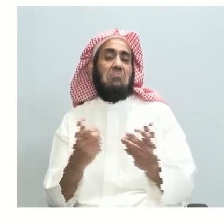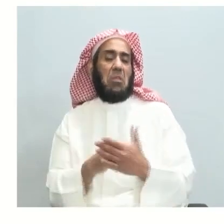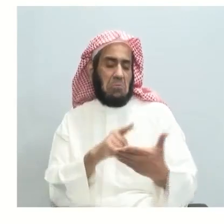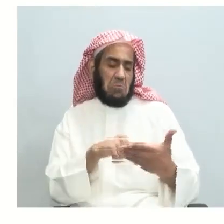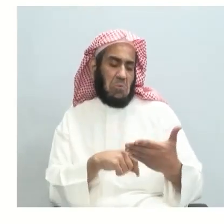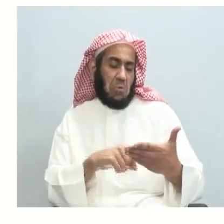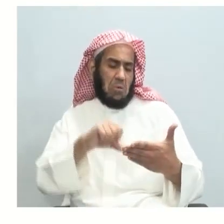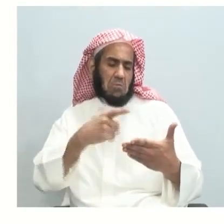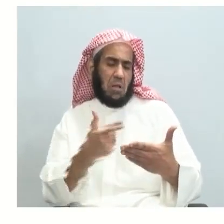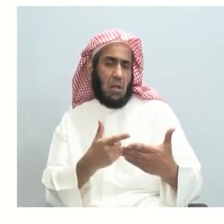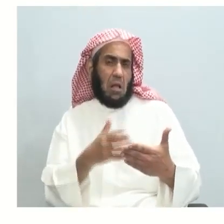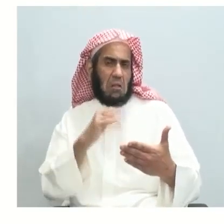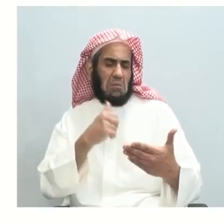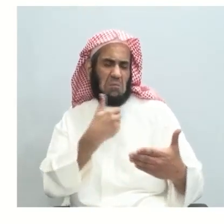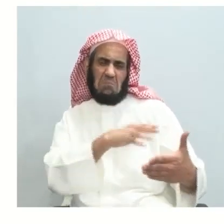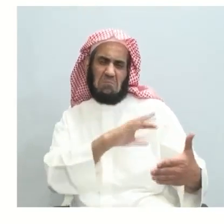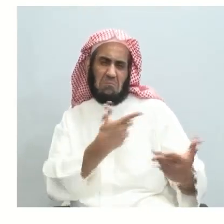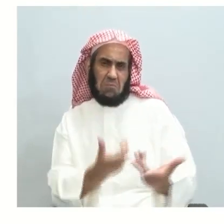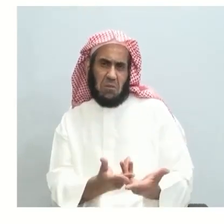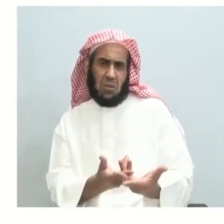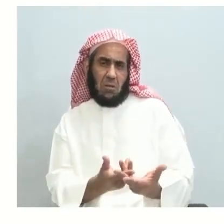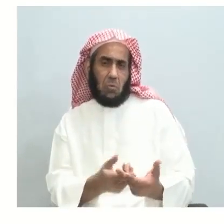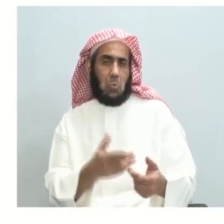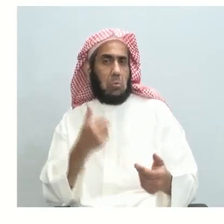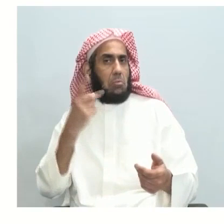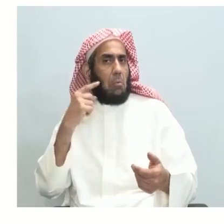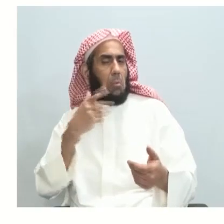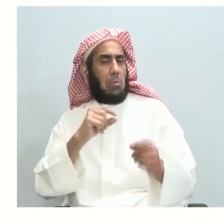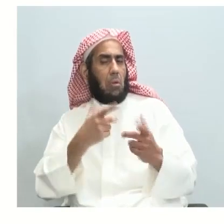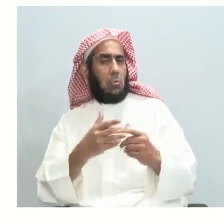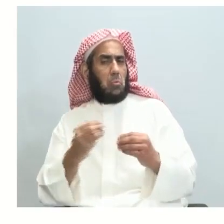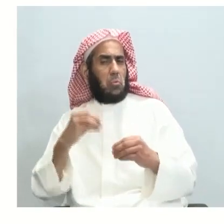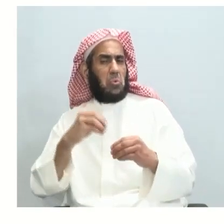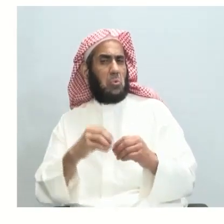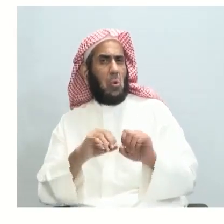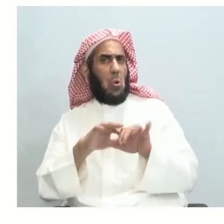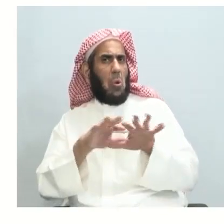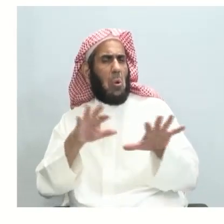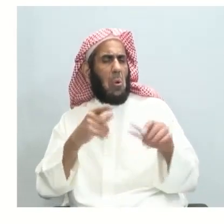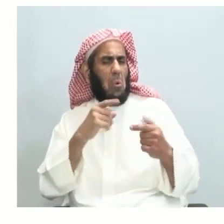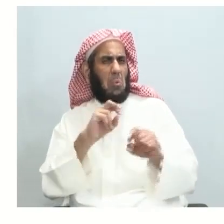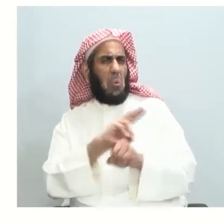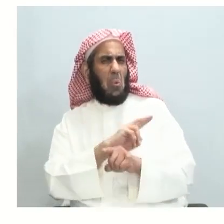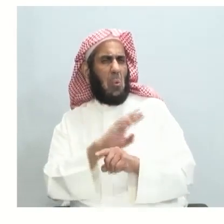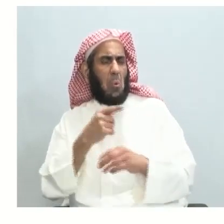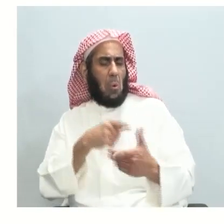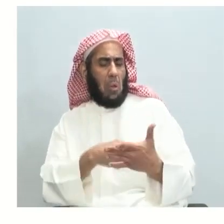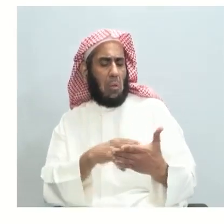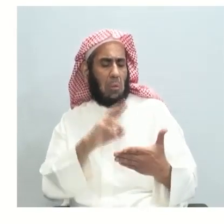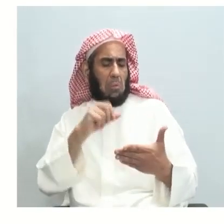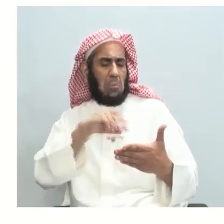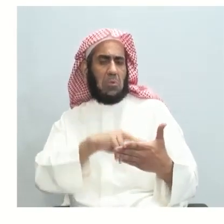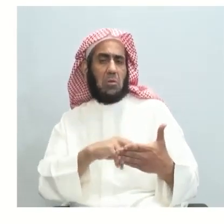سلبيه هل تترك هذه الملاحظه قد يضر سمعتها وبالتالي قد تزداد الاشاعات حول المنشاه حول المنتج